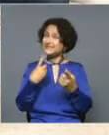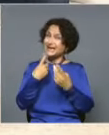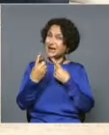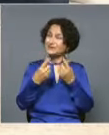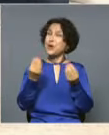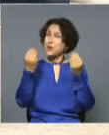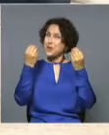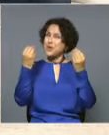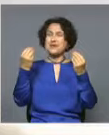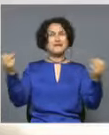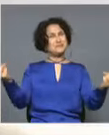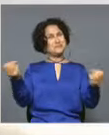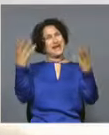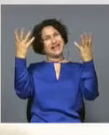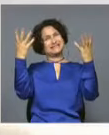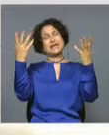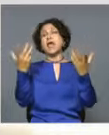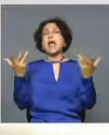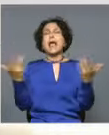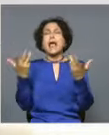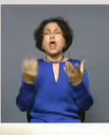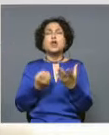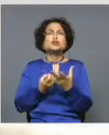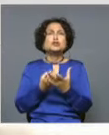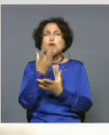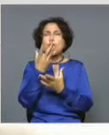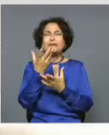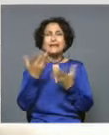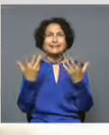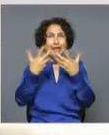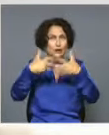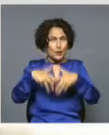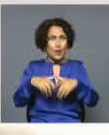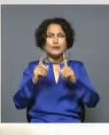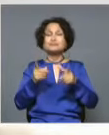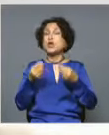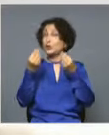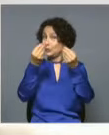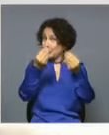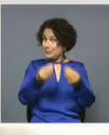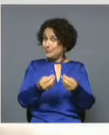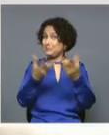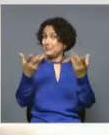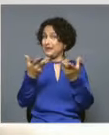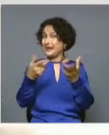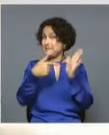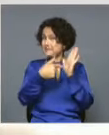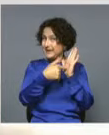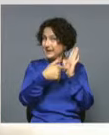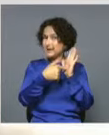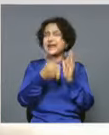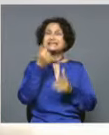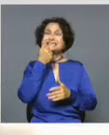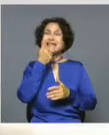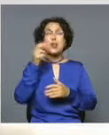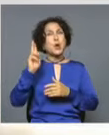и хубав празник днес. Как новите технологии могат да поощрят четенето? Добрия пример идва от пловдивското село Костиево. В навечерието